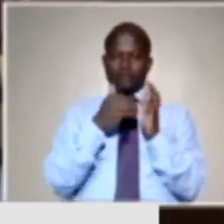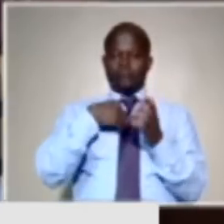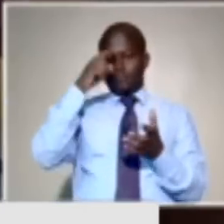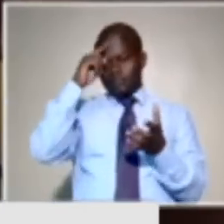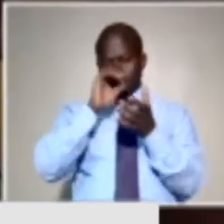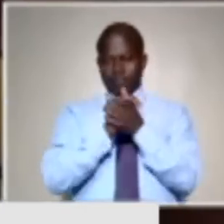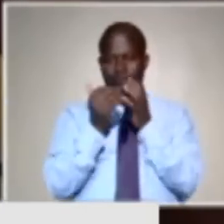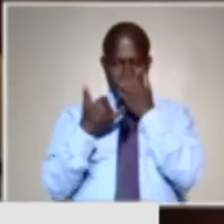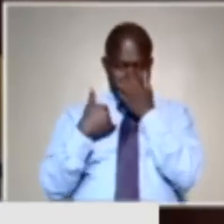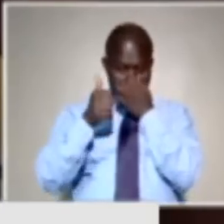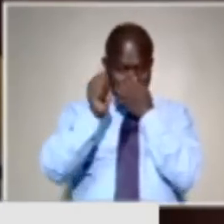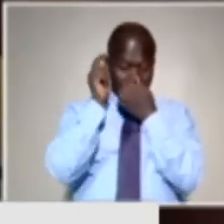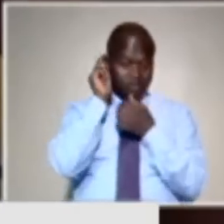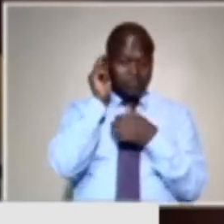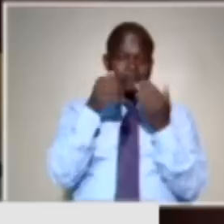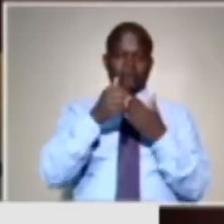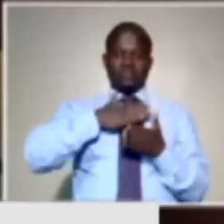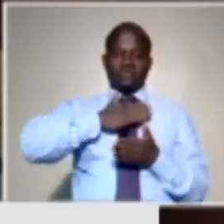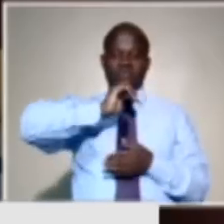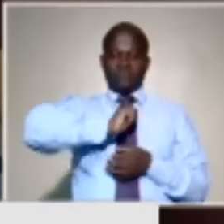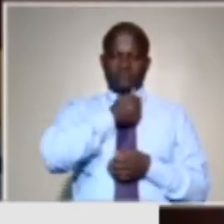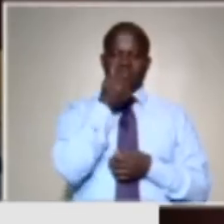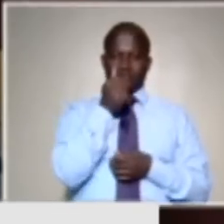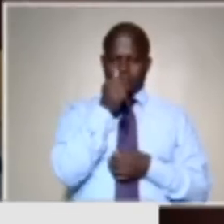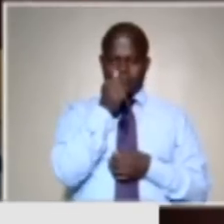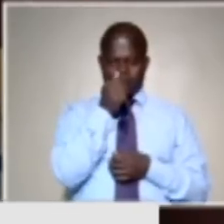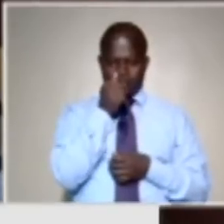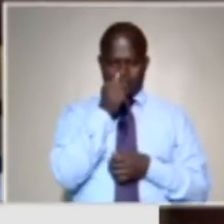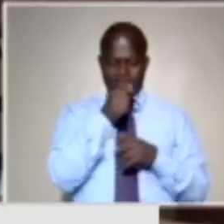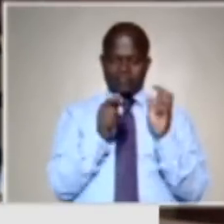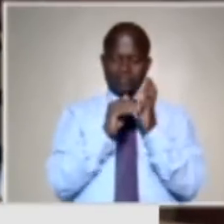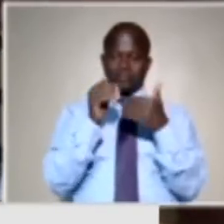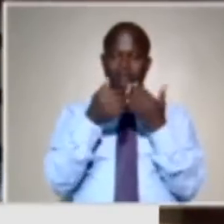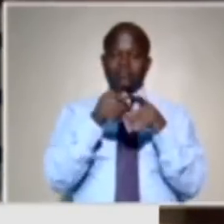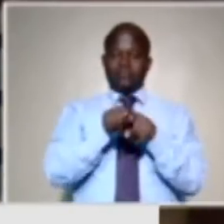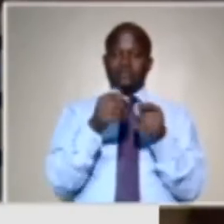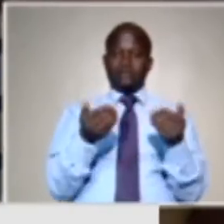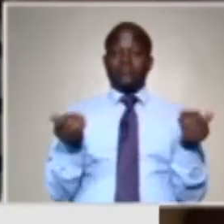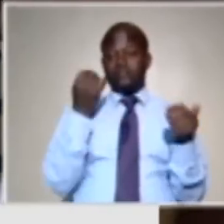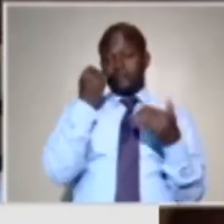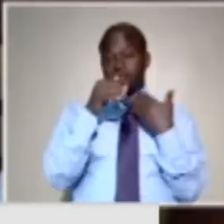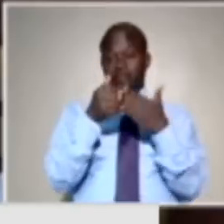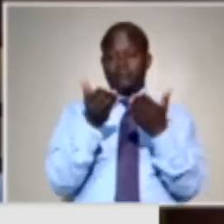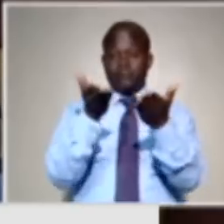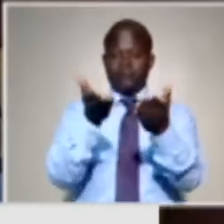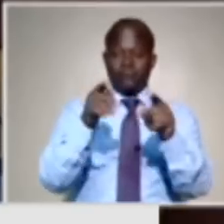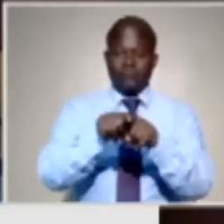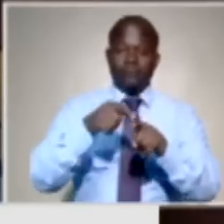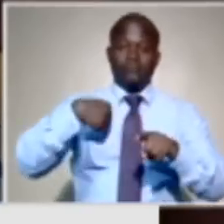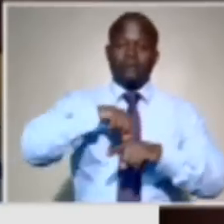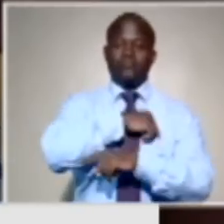umfite nk'iyo telefone yanjye ku giti cyanjye ariko n'iyo umwana nayo wenda hari nayo